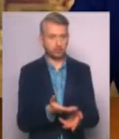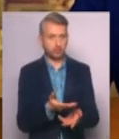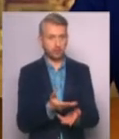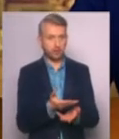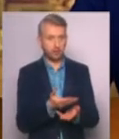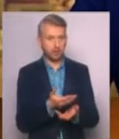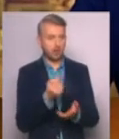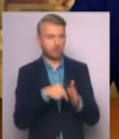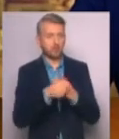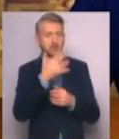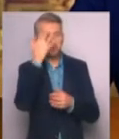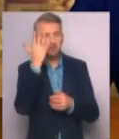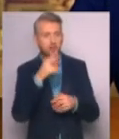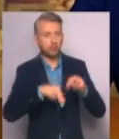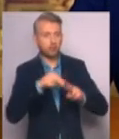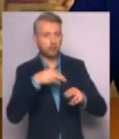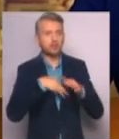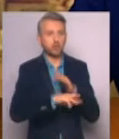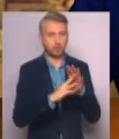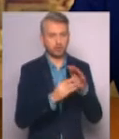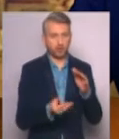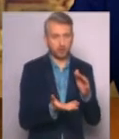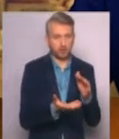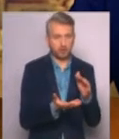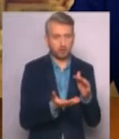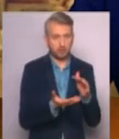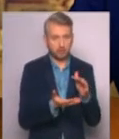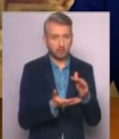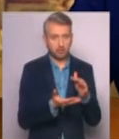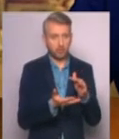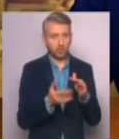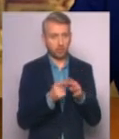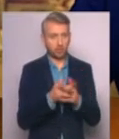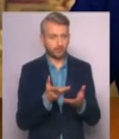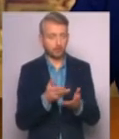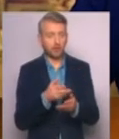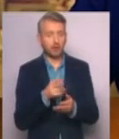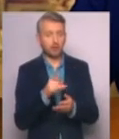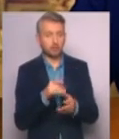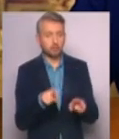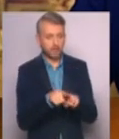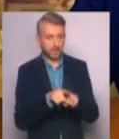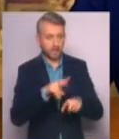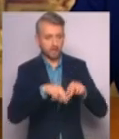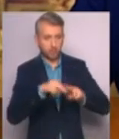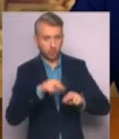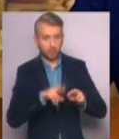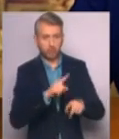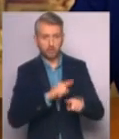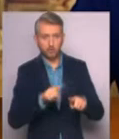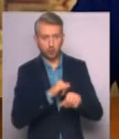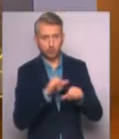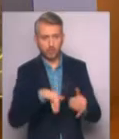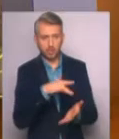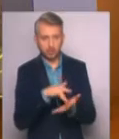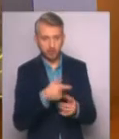Тоді зміст будувати метро на Виноградар, воно знімається. При тій забудові, як зараз динамічно розвивається місто, це